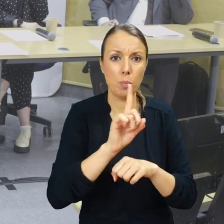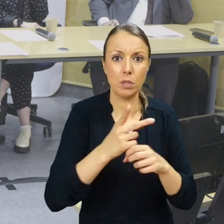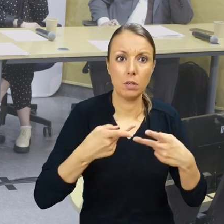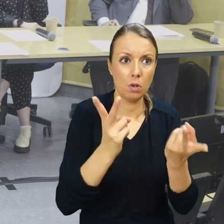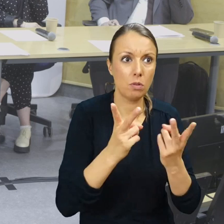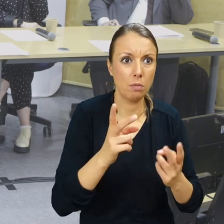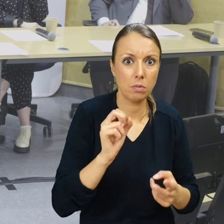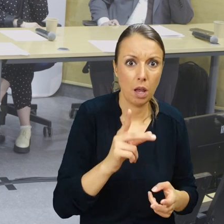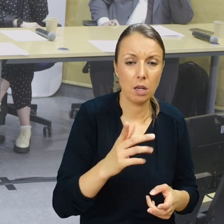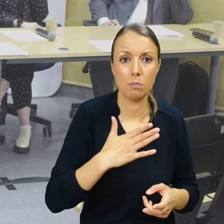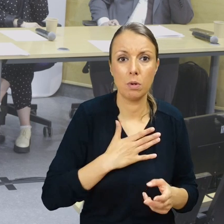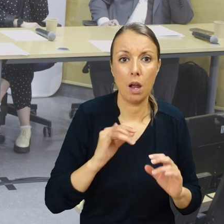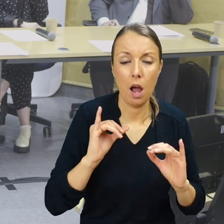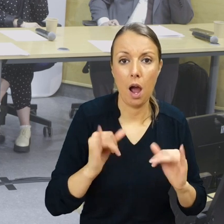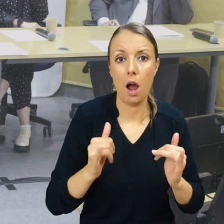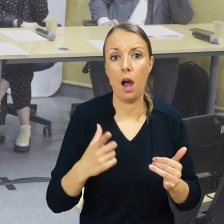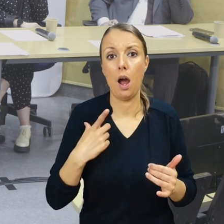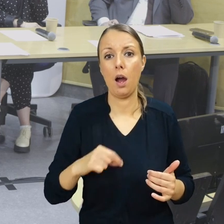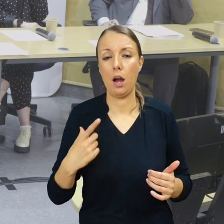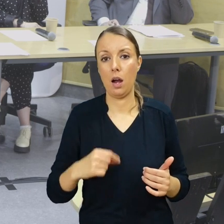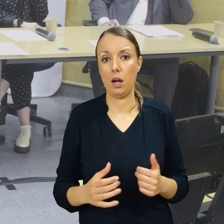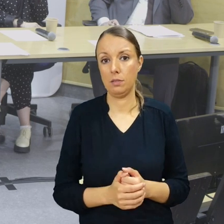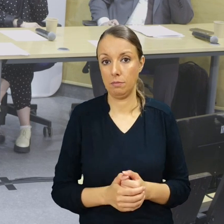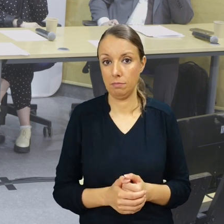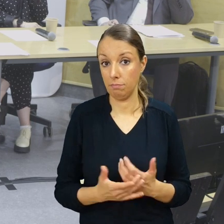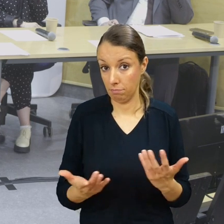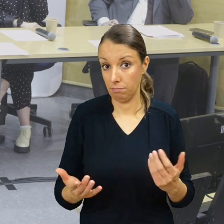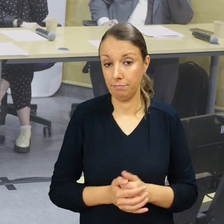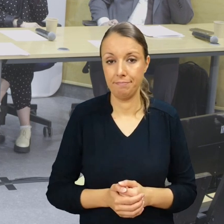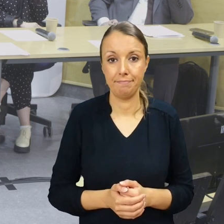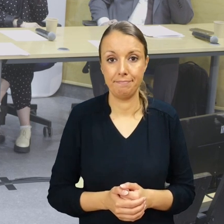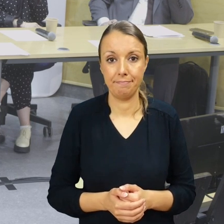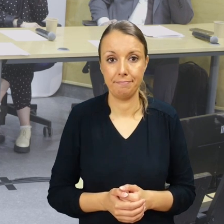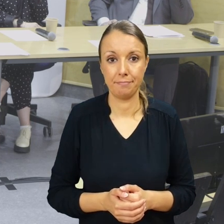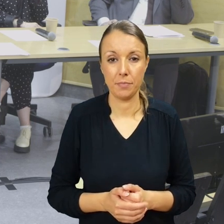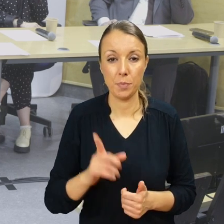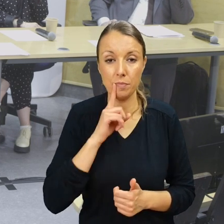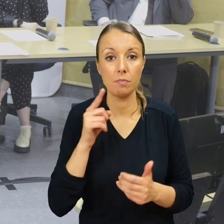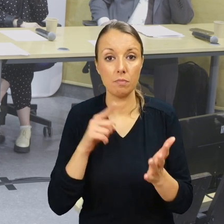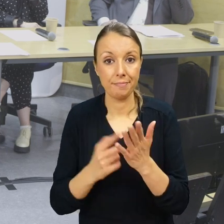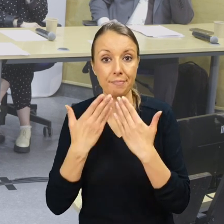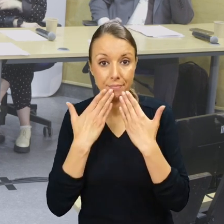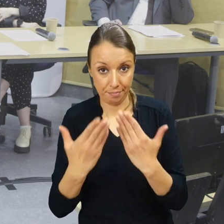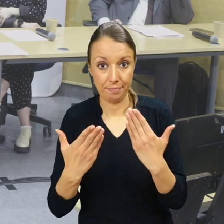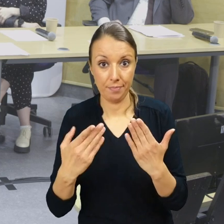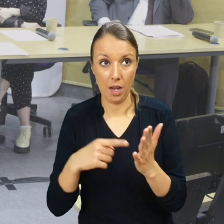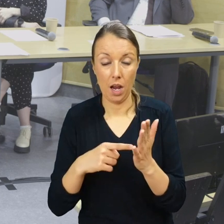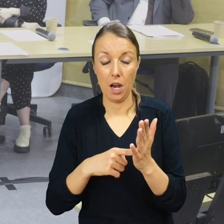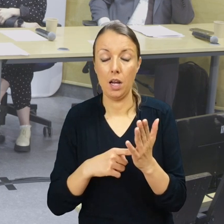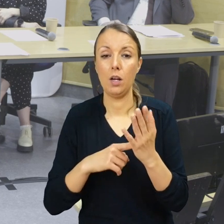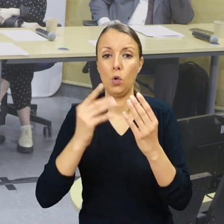wycinani przy samej ziemi. I powiem szczerze, to mnie nauczyło bardzo mocno